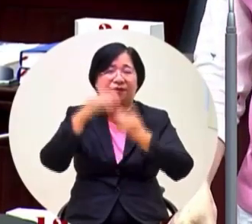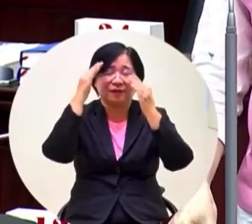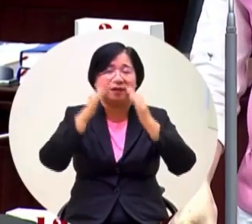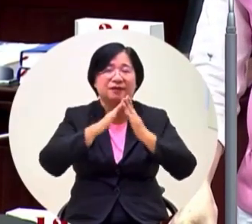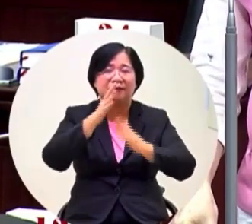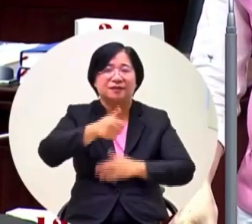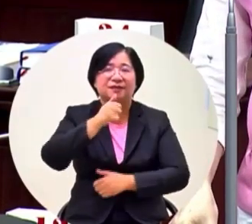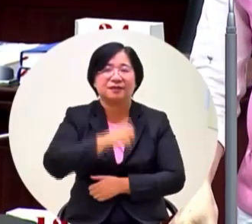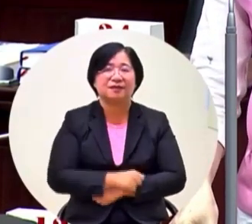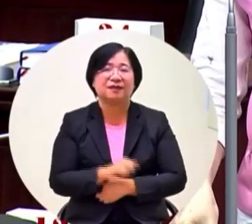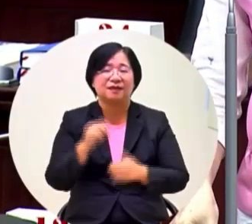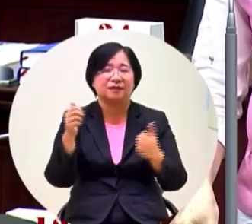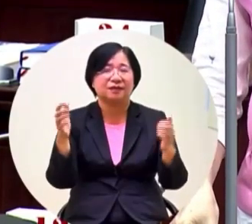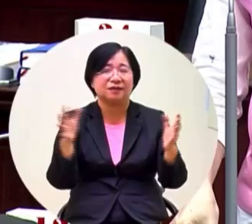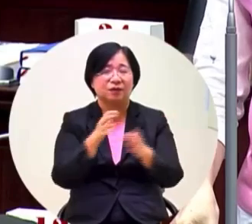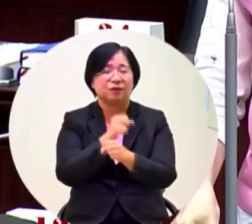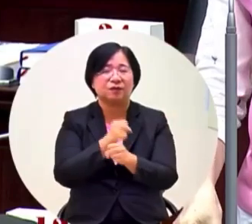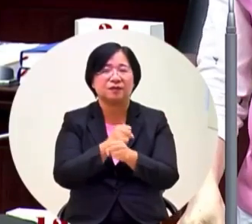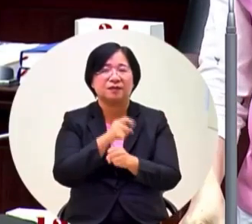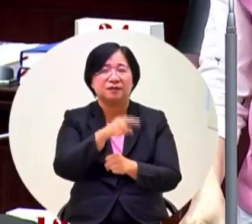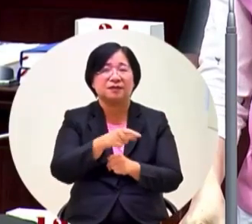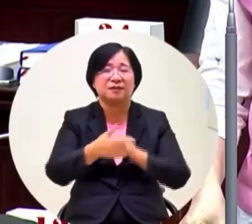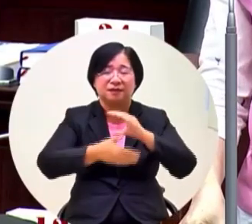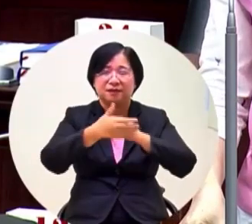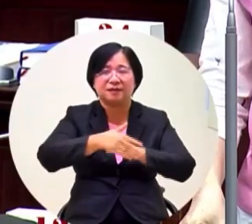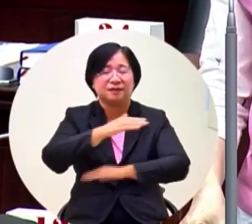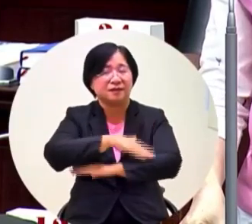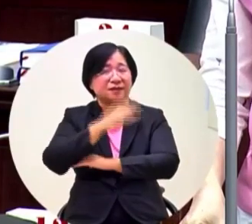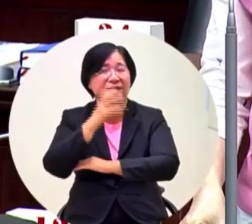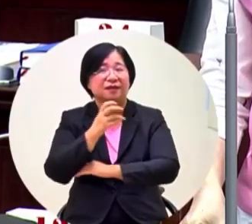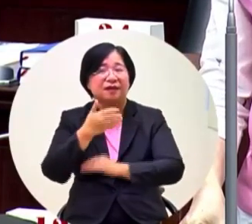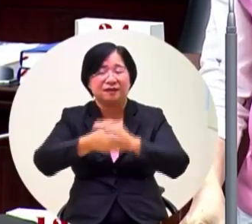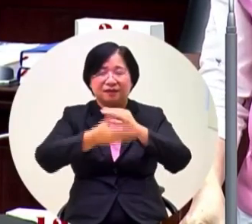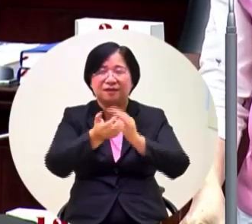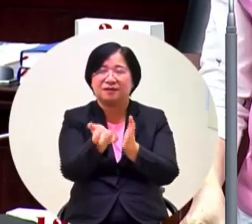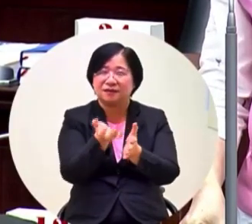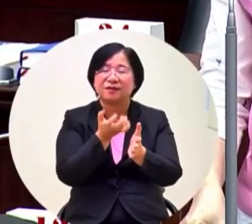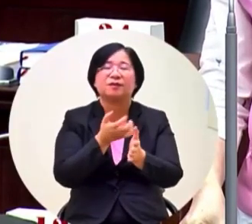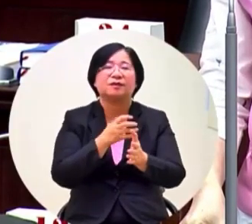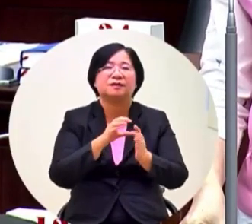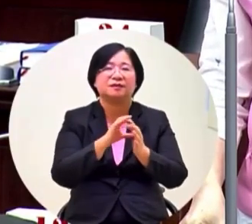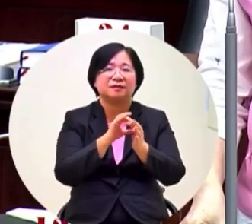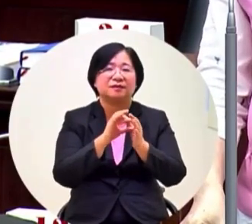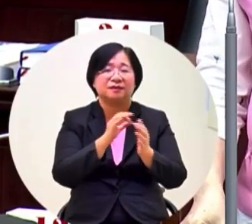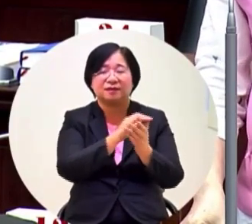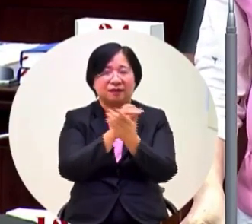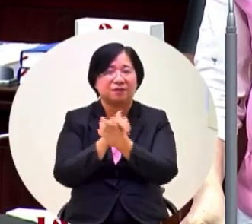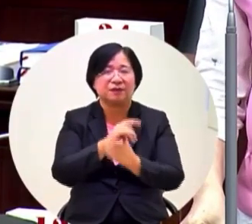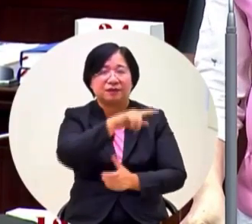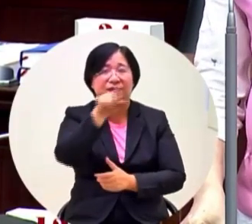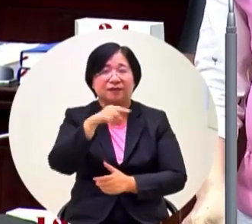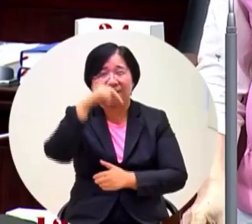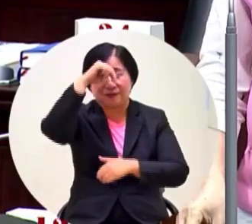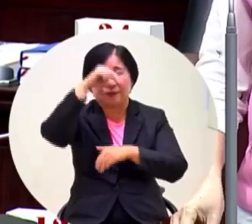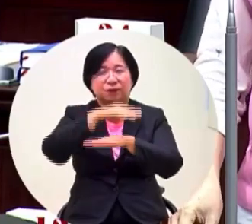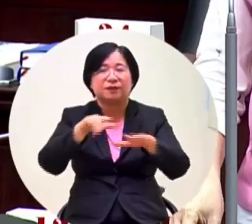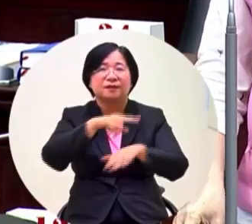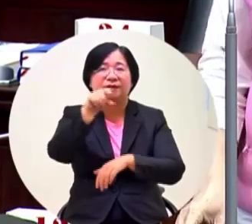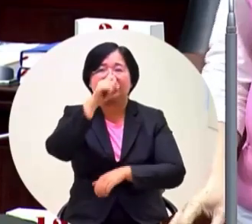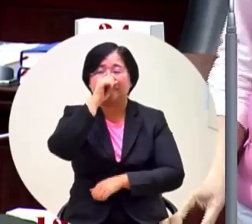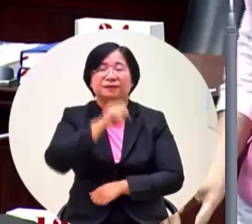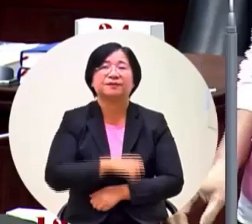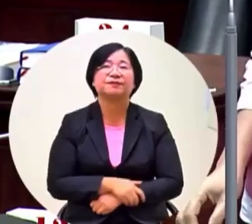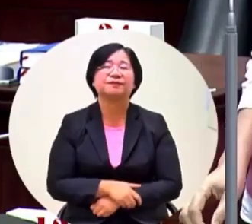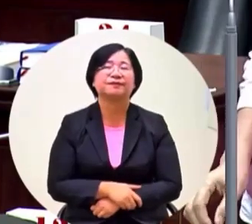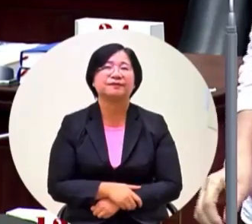事、新闻界的好朋友，在我们电视机关心期间的乡亲时代，大家午安，大家好。那我就